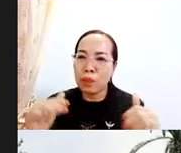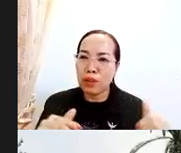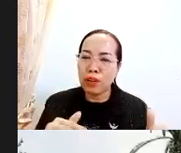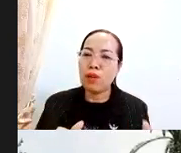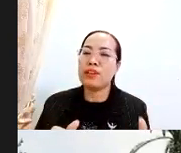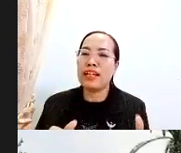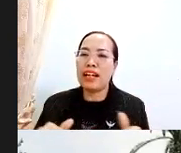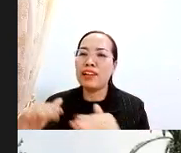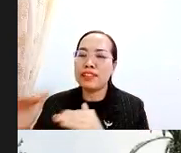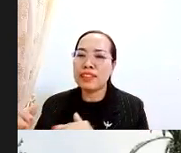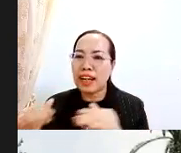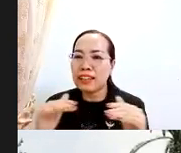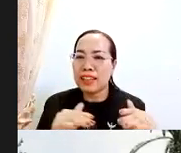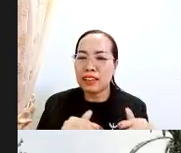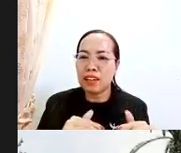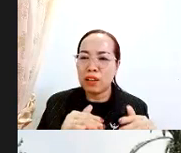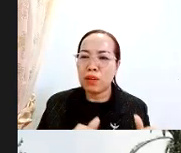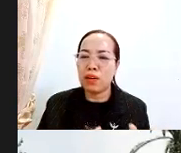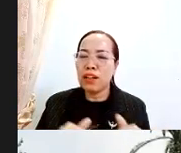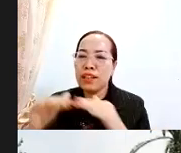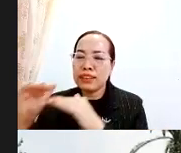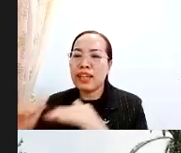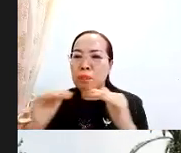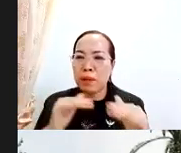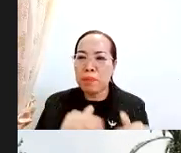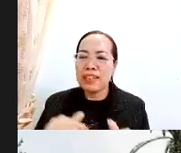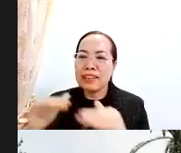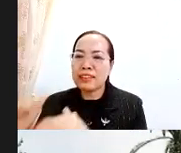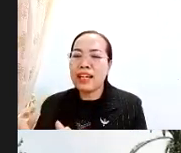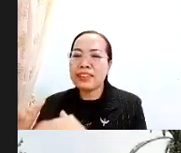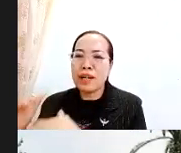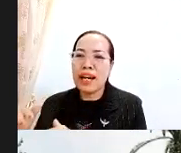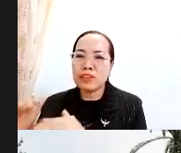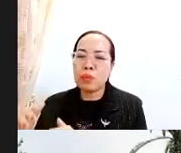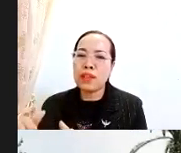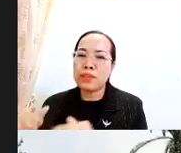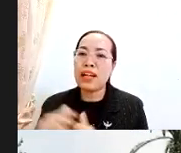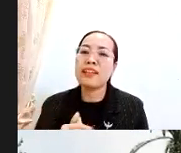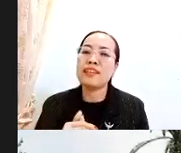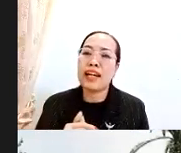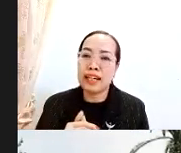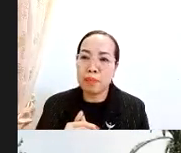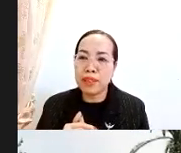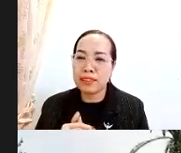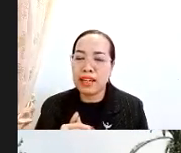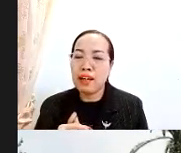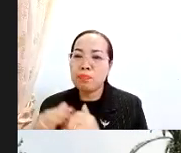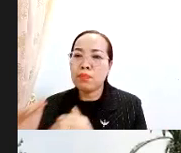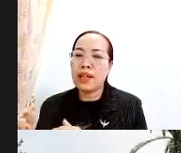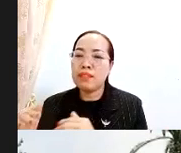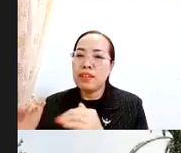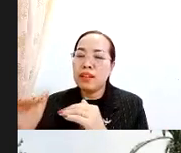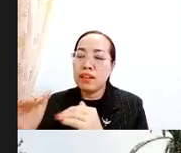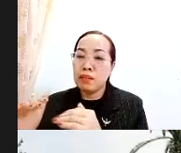đâu bà cô là hốt chà ai ta chanh đá cứ can đâu bà cô chanh đá bẹ mà chanh đá nhà mà hình sổ cà phê đi hai cứ ca cà phê chà mình